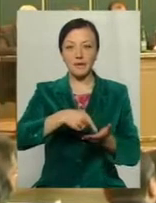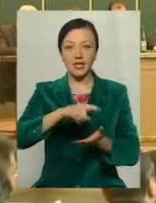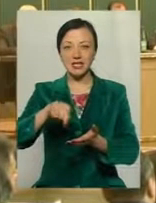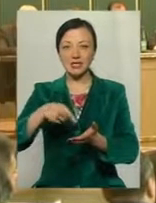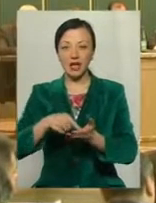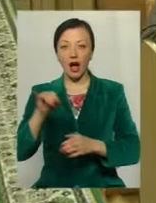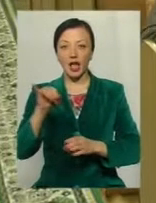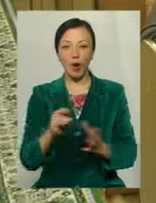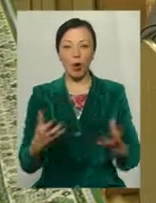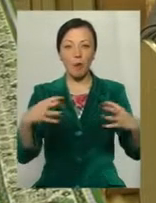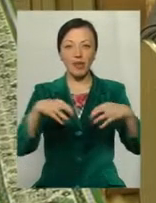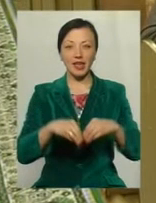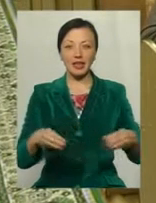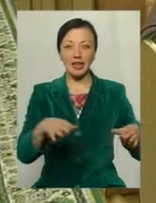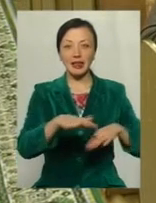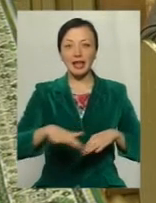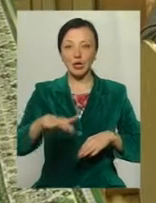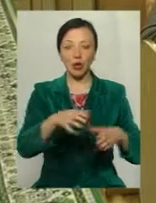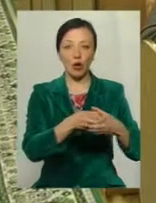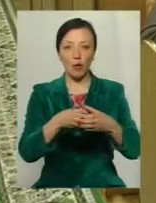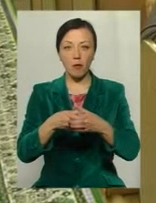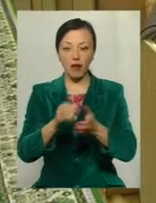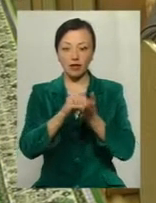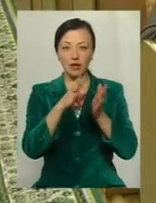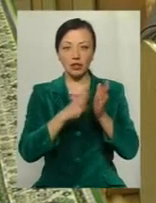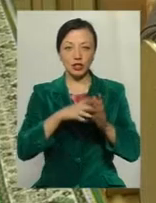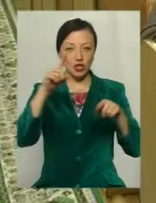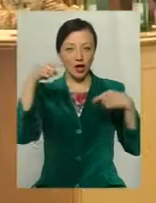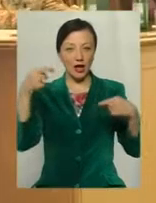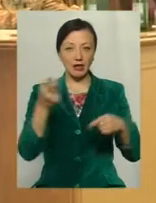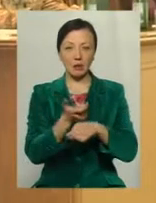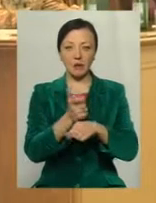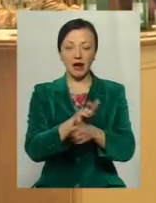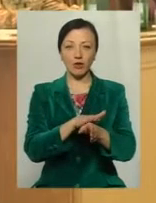обговорювалось, що отримала минулого року обласна казна.